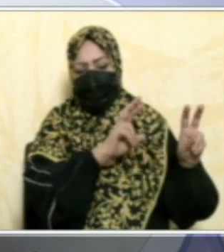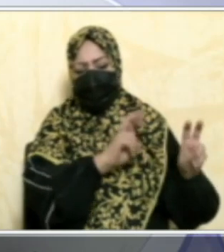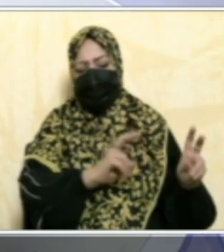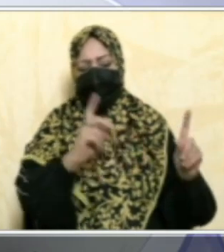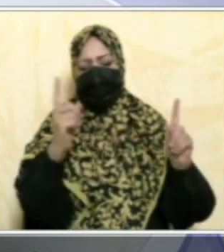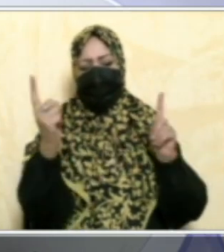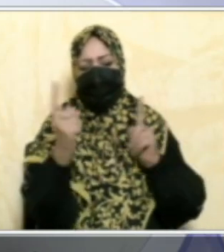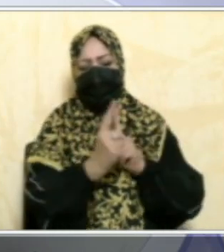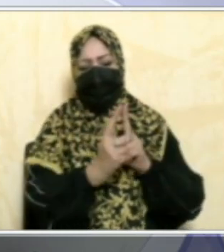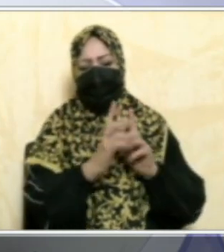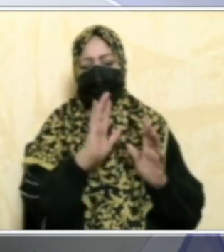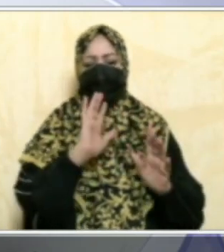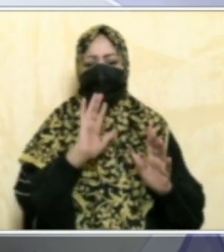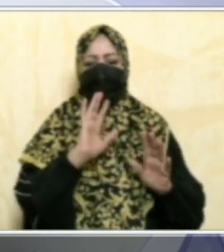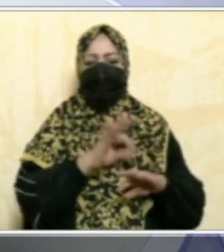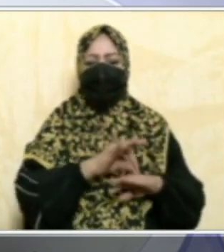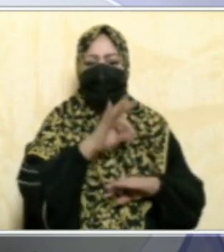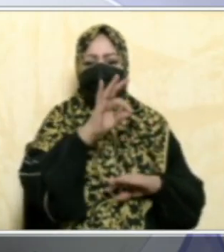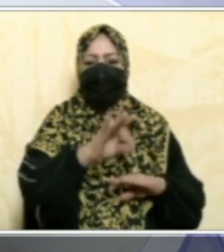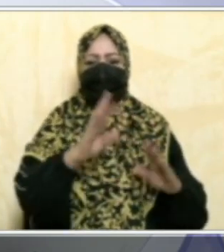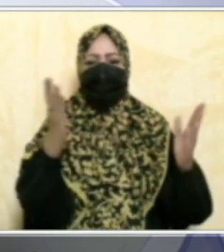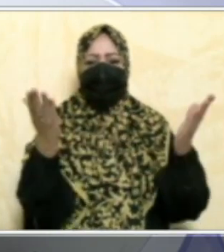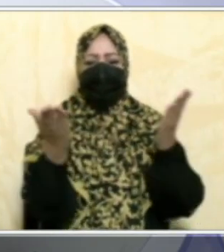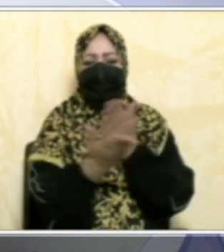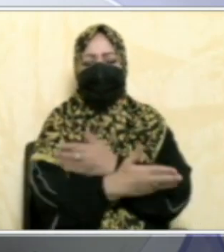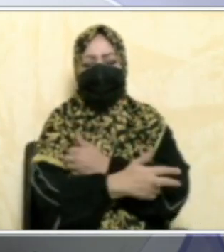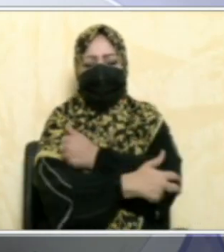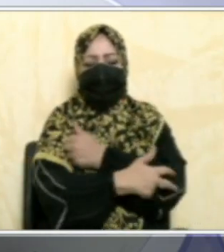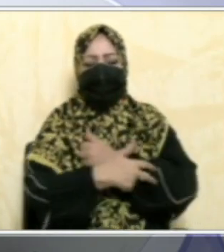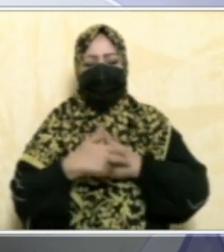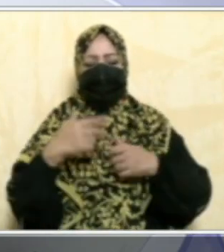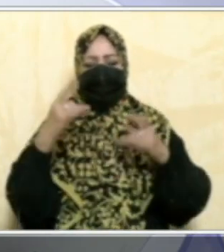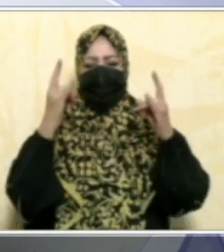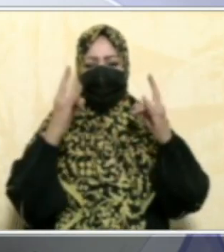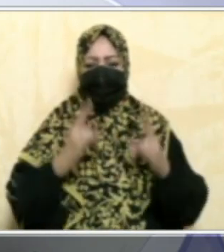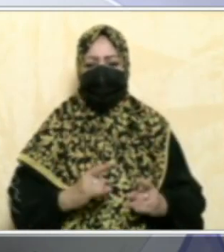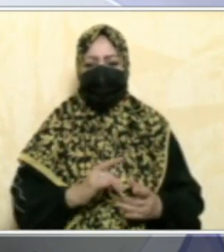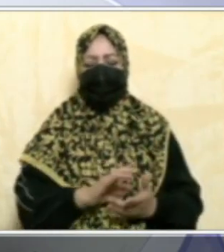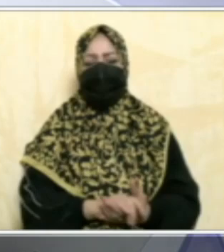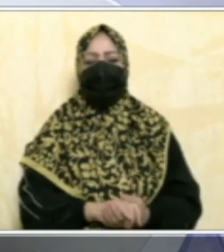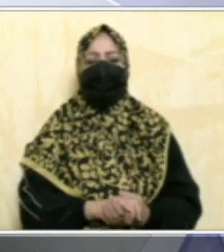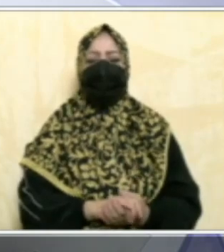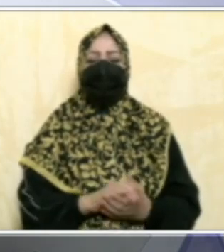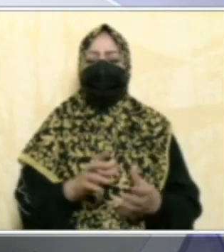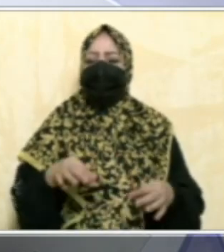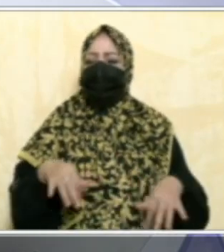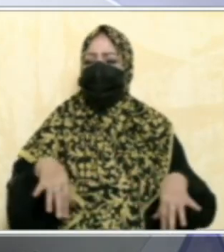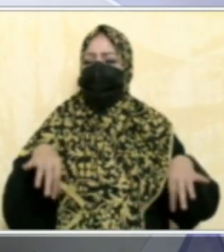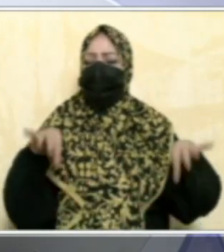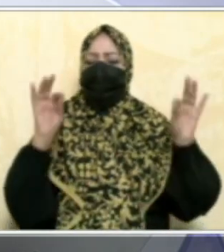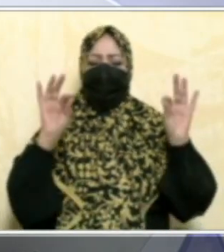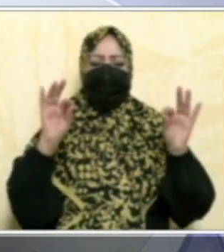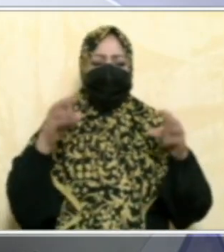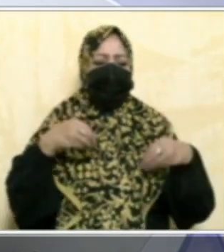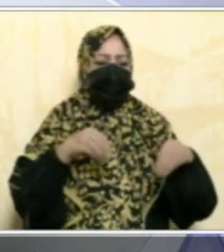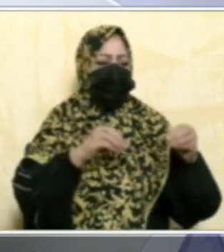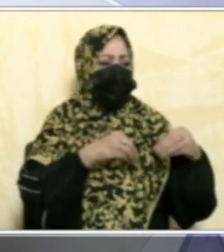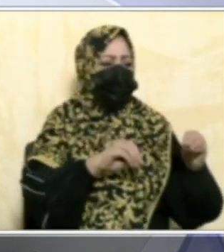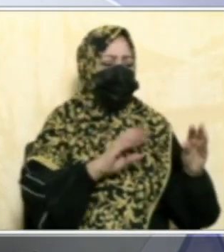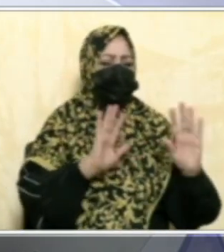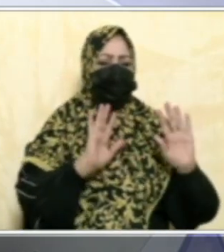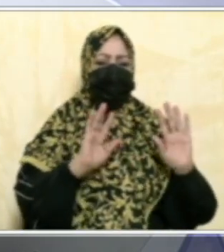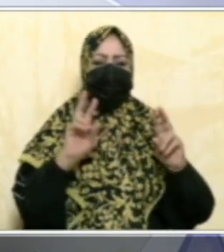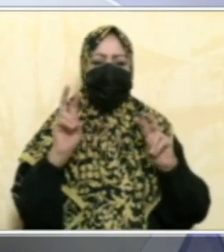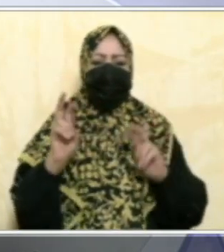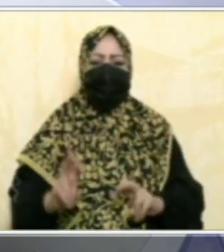أن تخرج الزكاة كاملة. أما الشخص الذي لا يملك شيئا يبيعه زائدا عن حاجته، لما بيطلع زكاة ماله يشوف